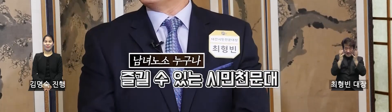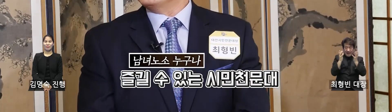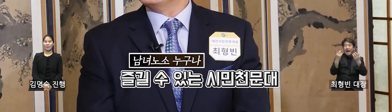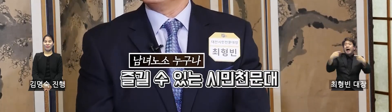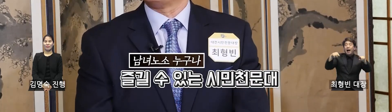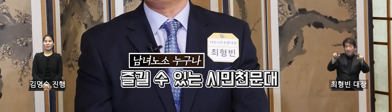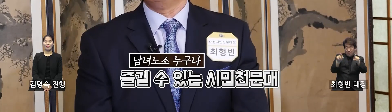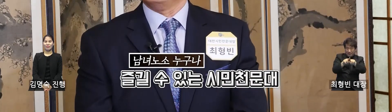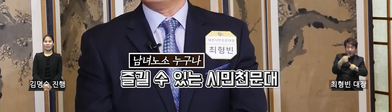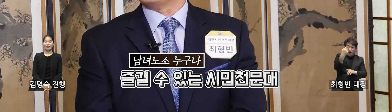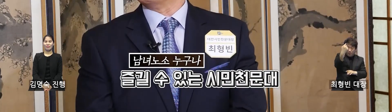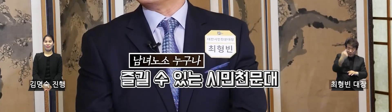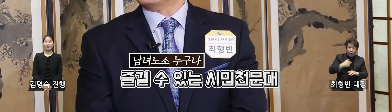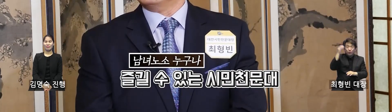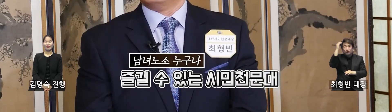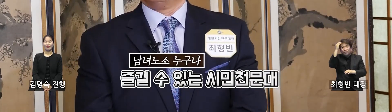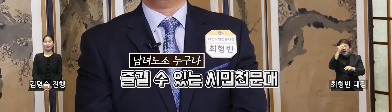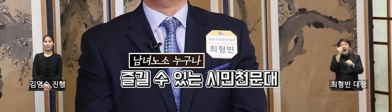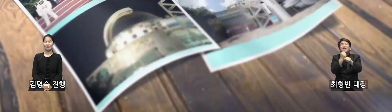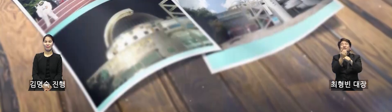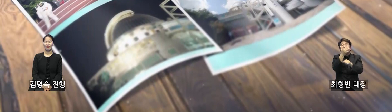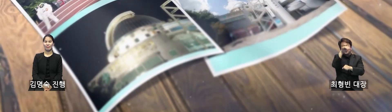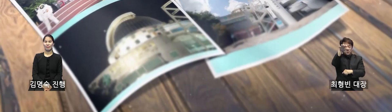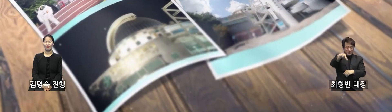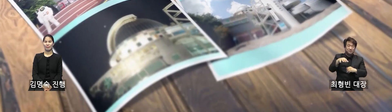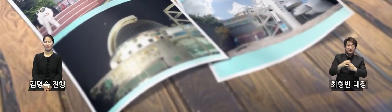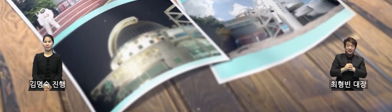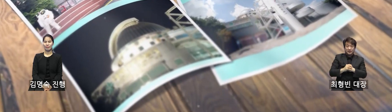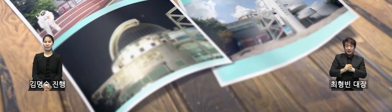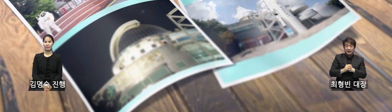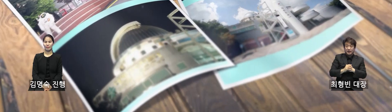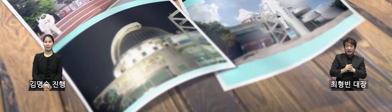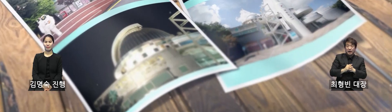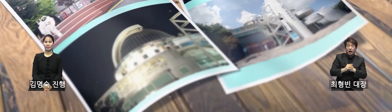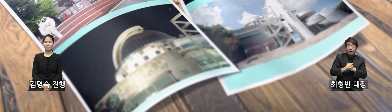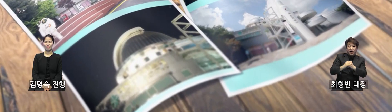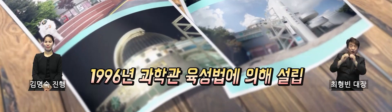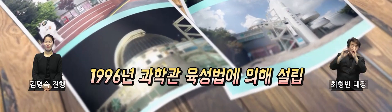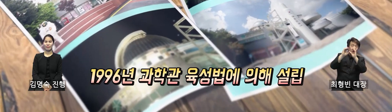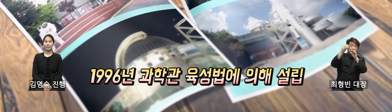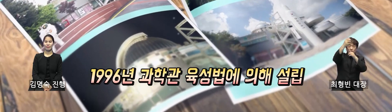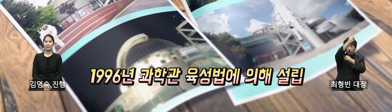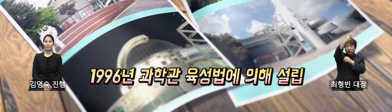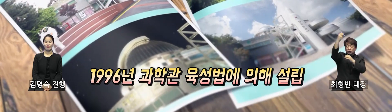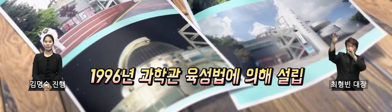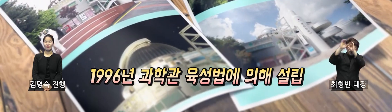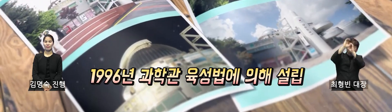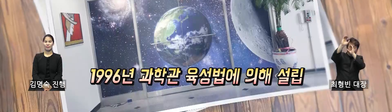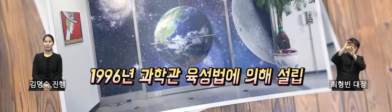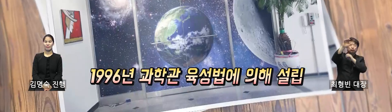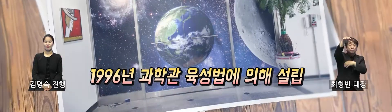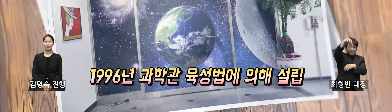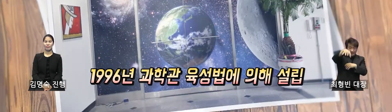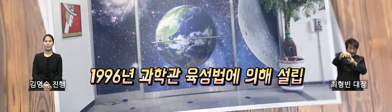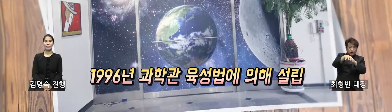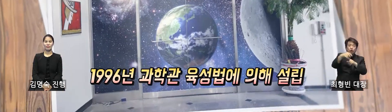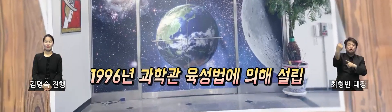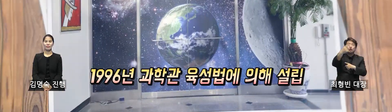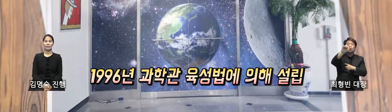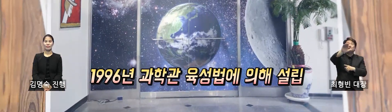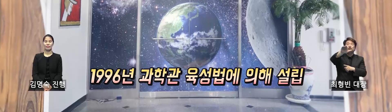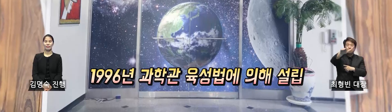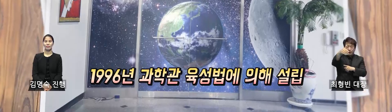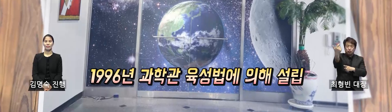즐길 수 있는 천문대 있기도 합니다 아 이제 이 천문대는 요 아 1996년도에 과 칸